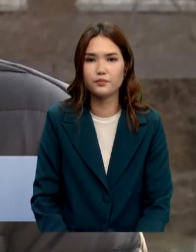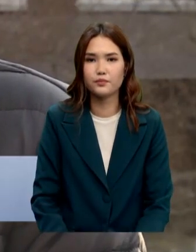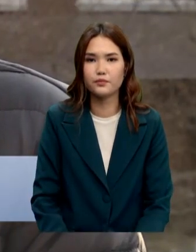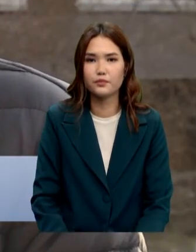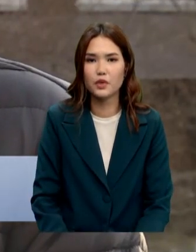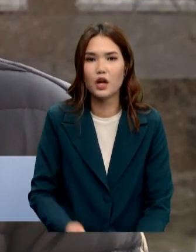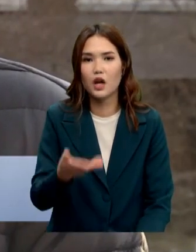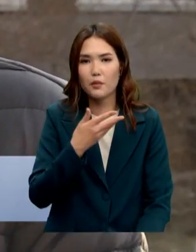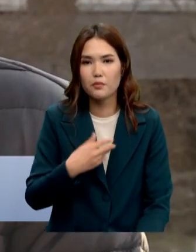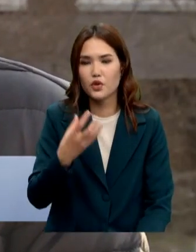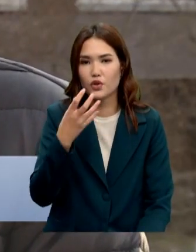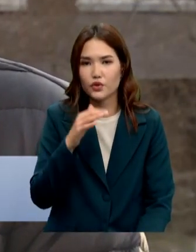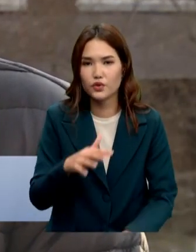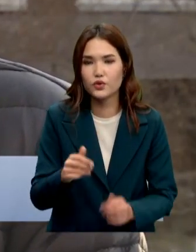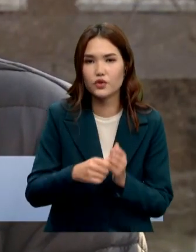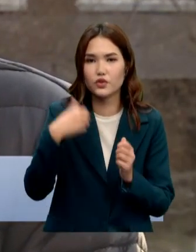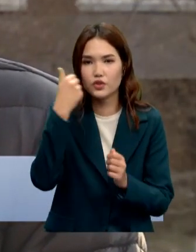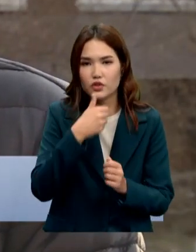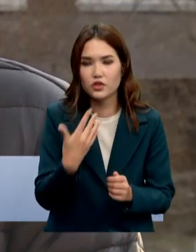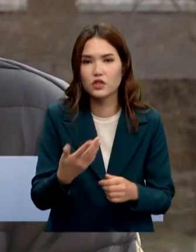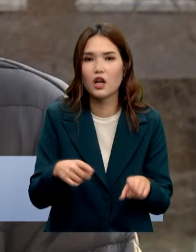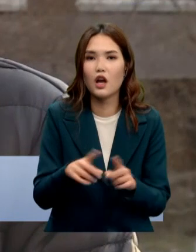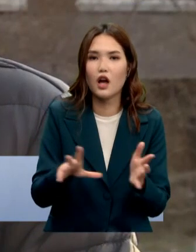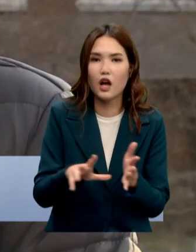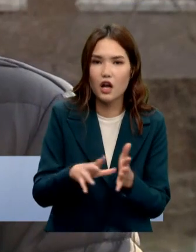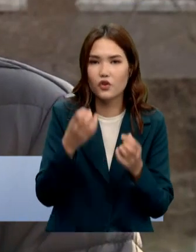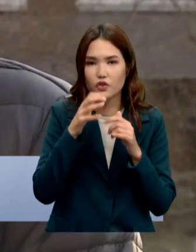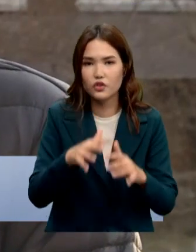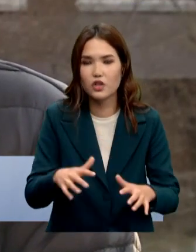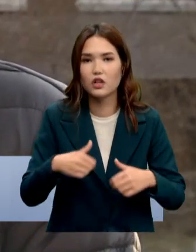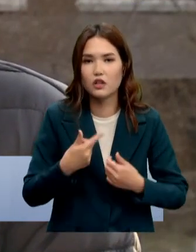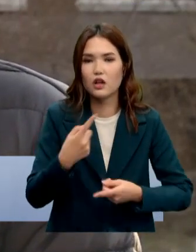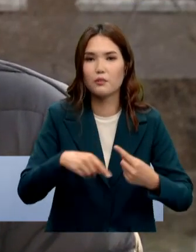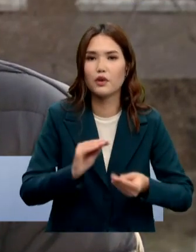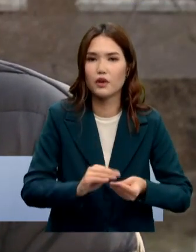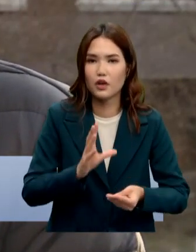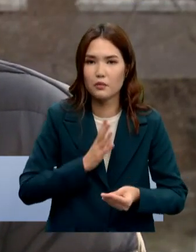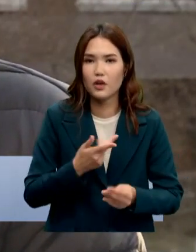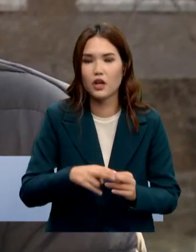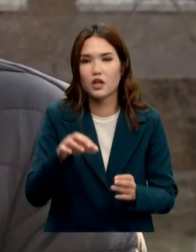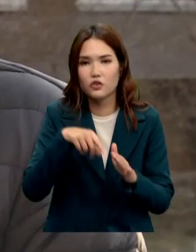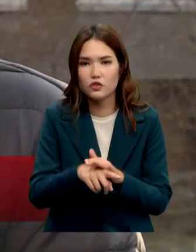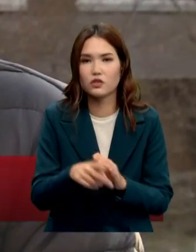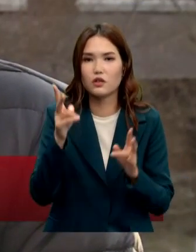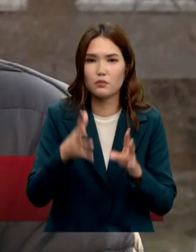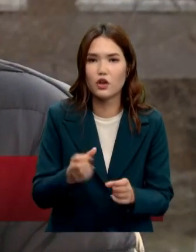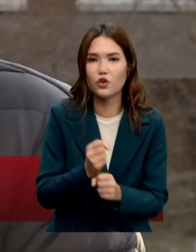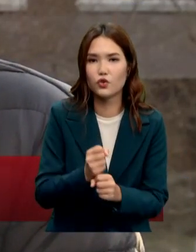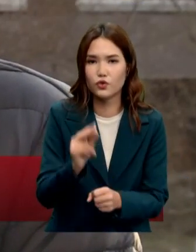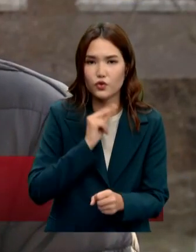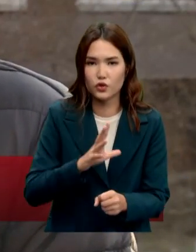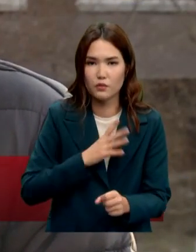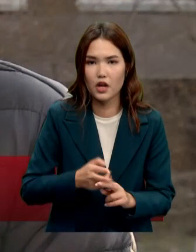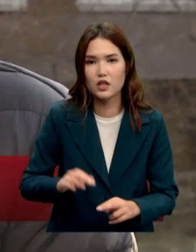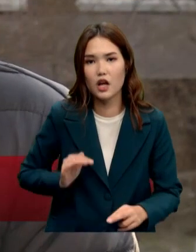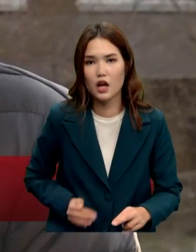кругу. Біз жылу жүйесін, төбе жабындысын және электр жүйелерін қалпына келтірдік. Ішінара сантехникалық жұмыстар жасалды. Мердігер